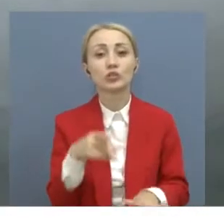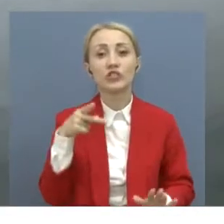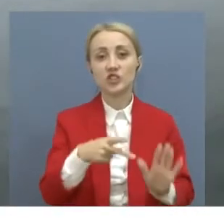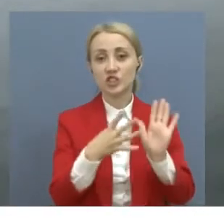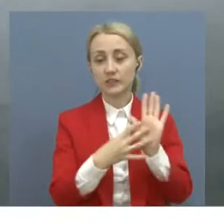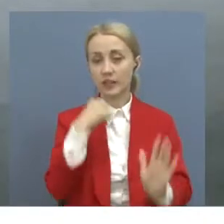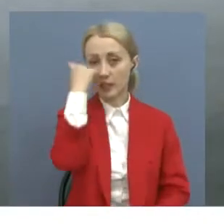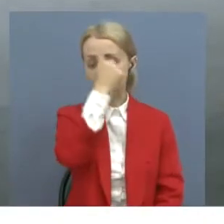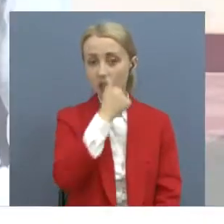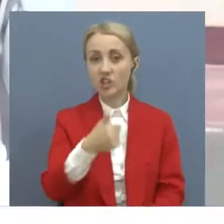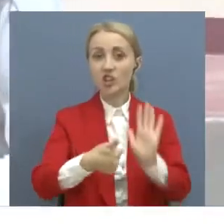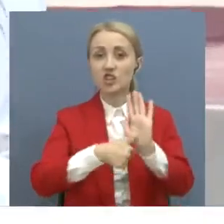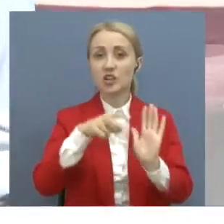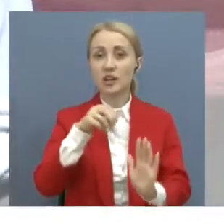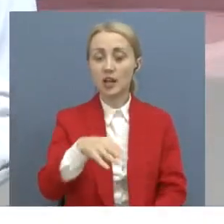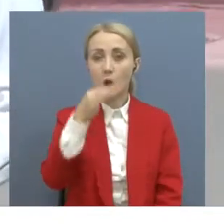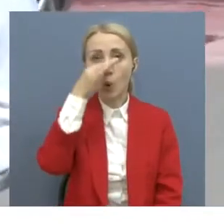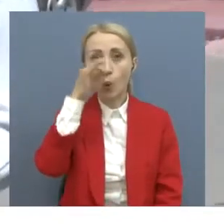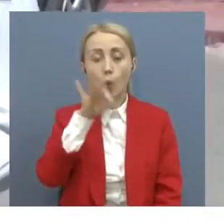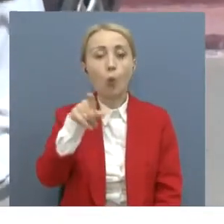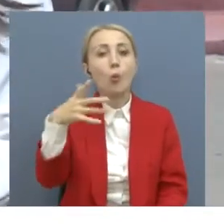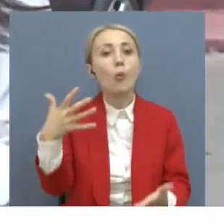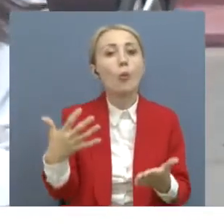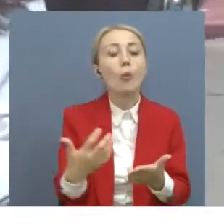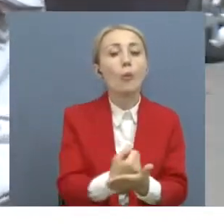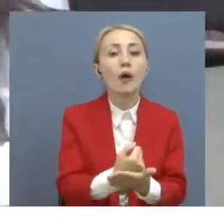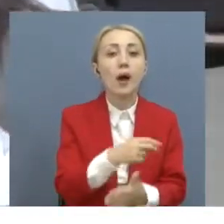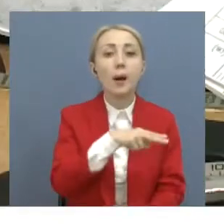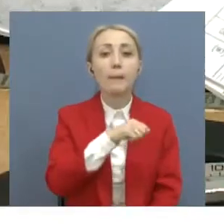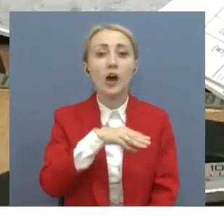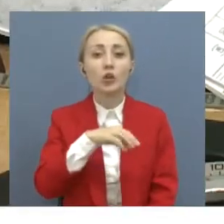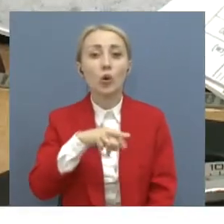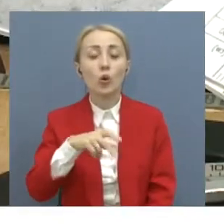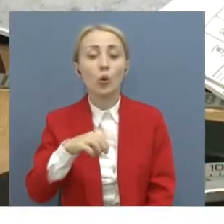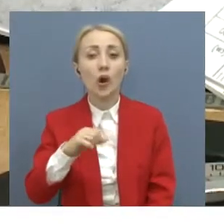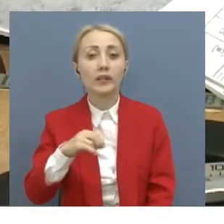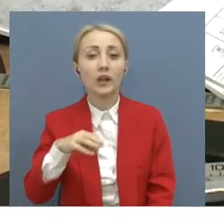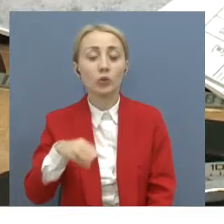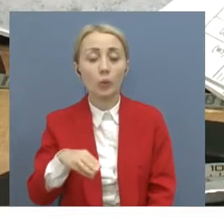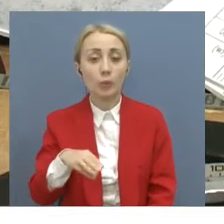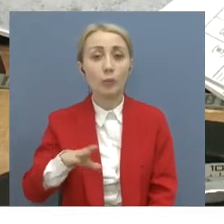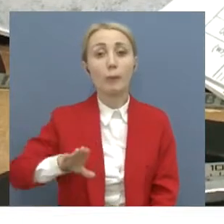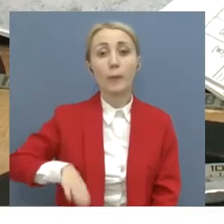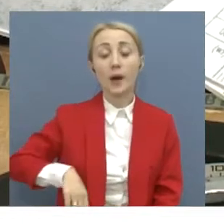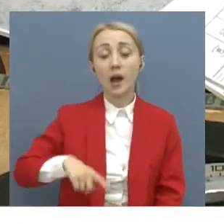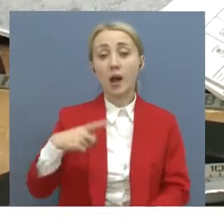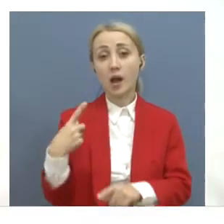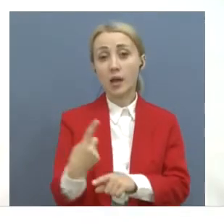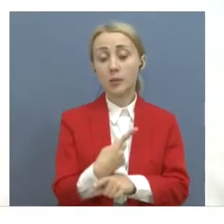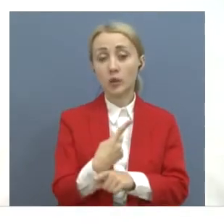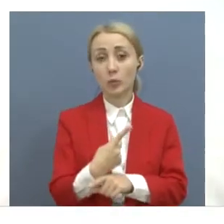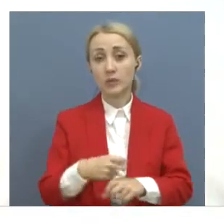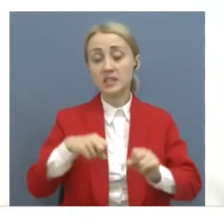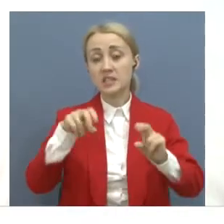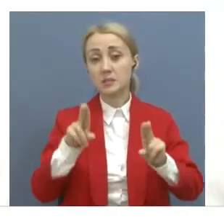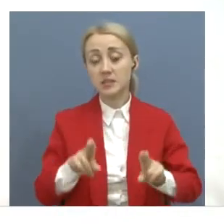дәрігер патологоанатом ретінде тәжірибе жинаған. Кейін ересектерге арналған офтальмология бойынша алғашқы мамандандырудан өтіп, көз дәрігері